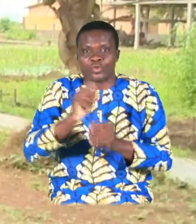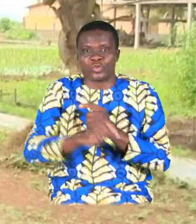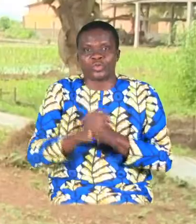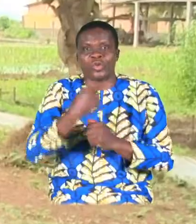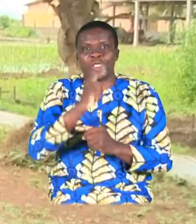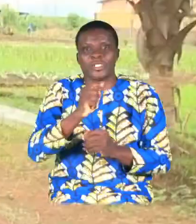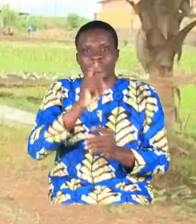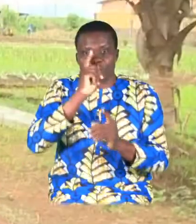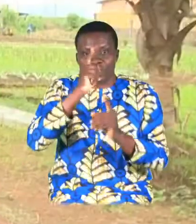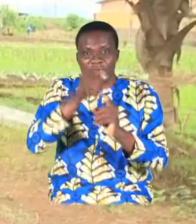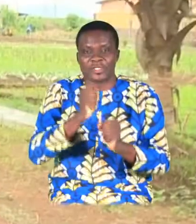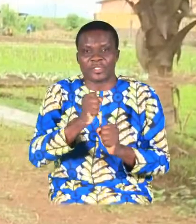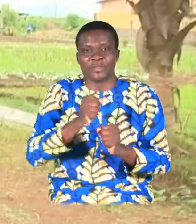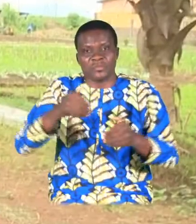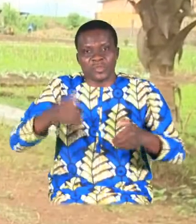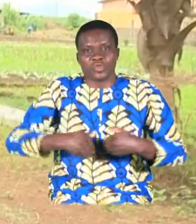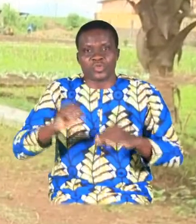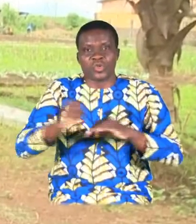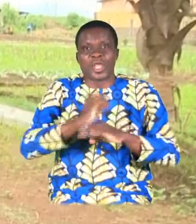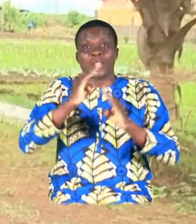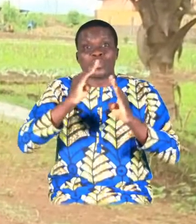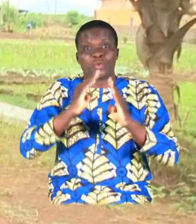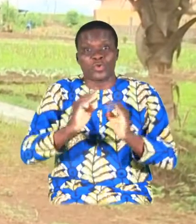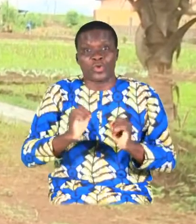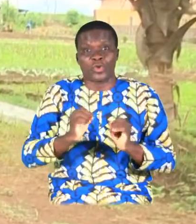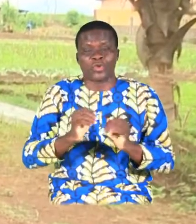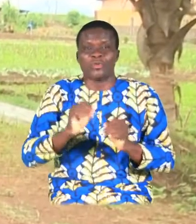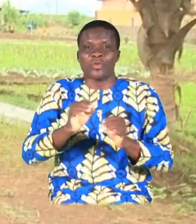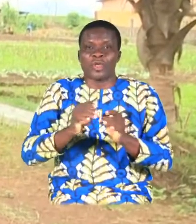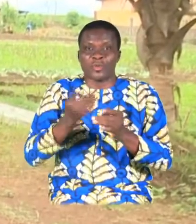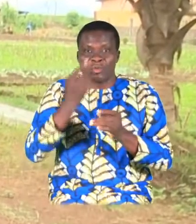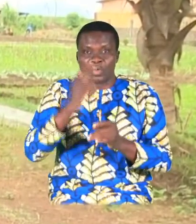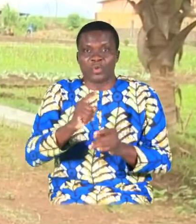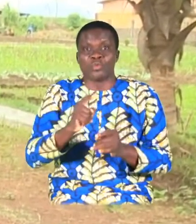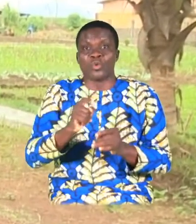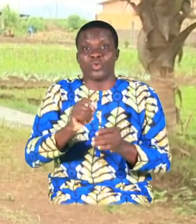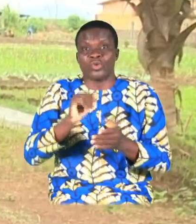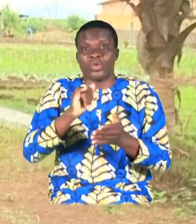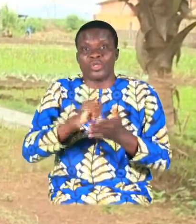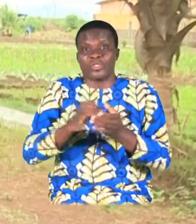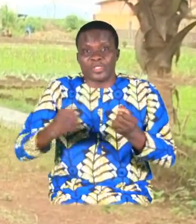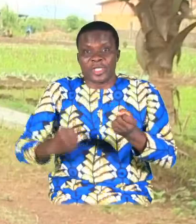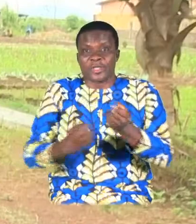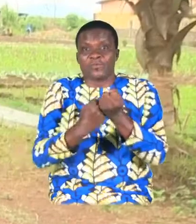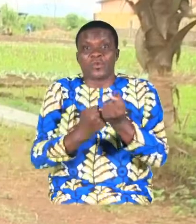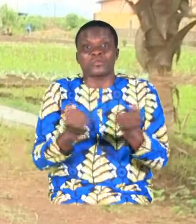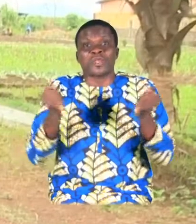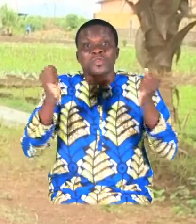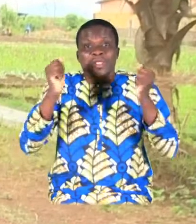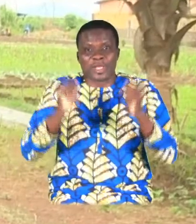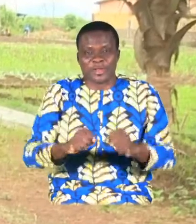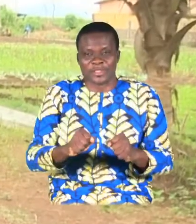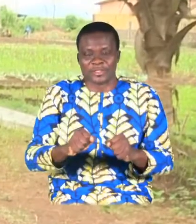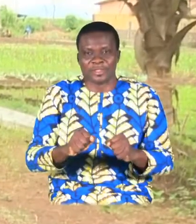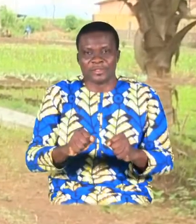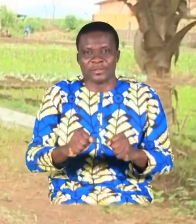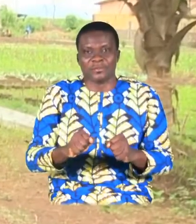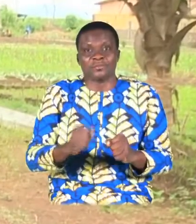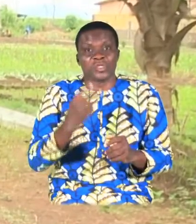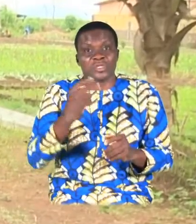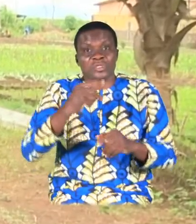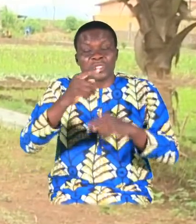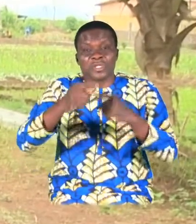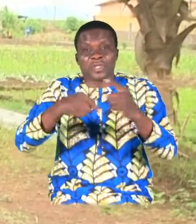qu'ils se sont fixés. Les jeunes entrepreneurs, à la faveur de ces renforcements de capacités,